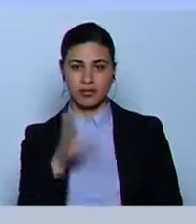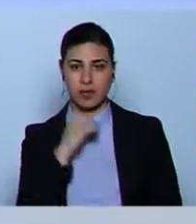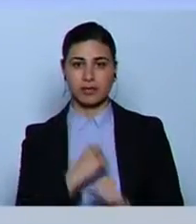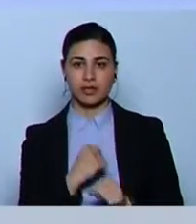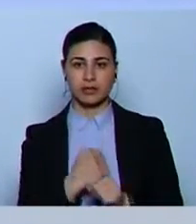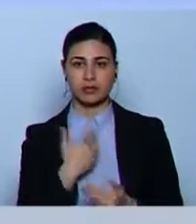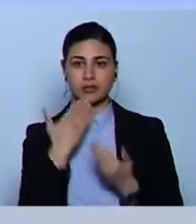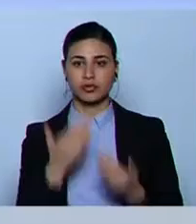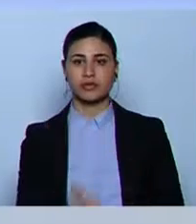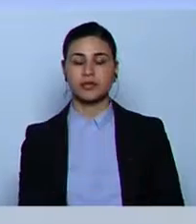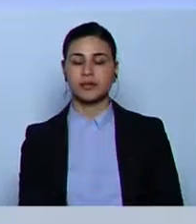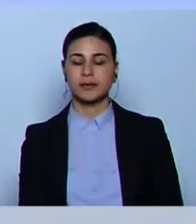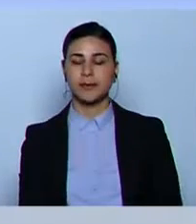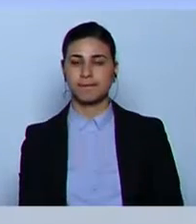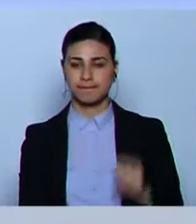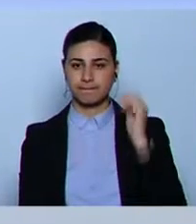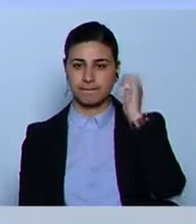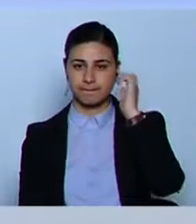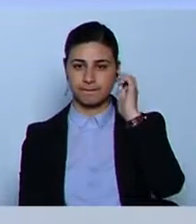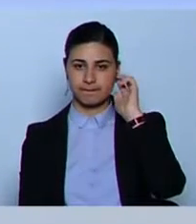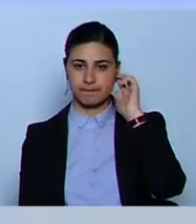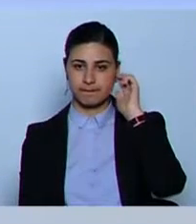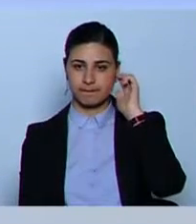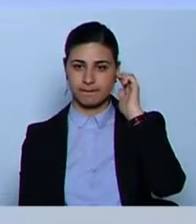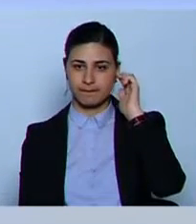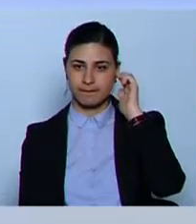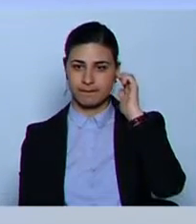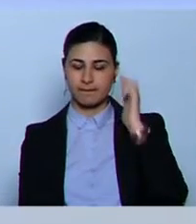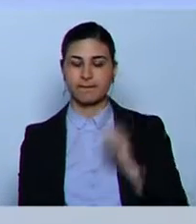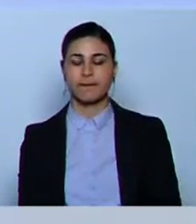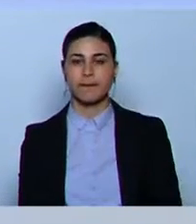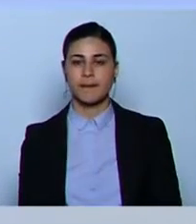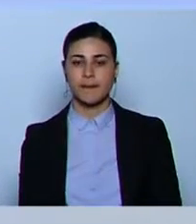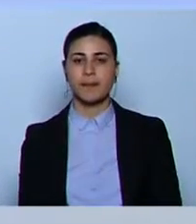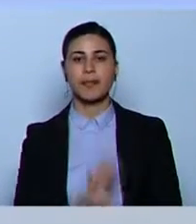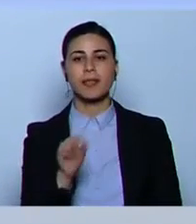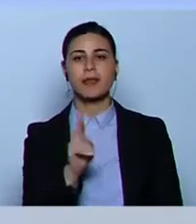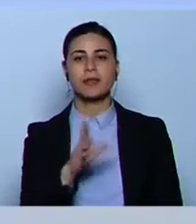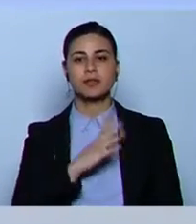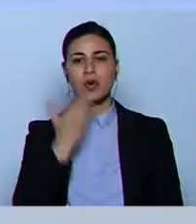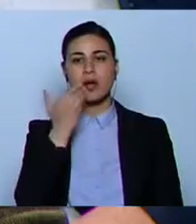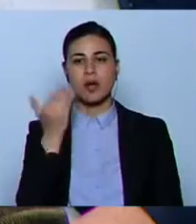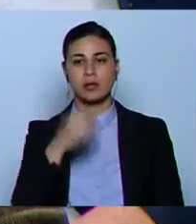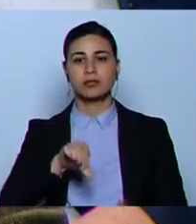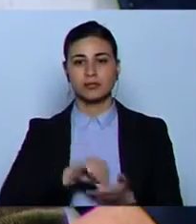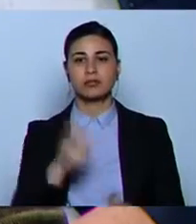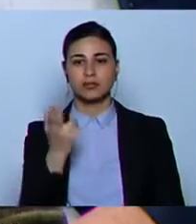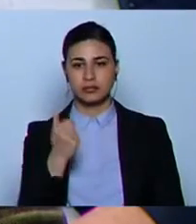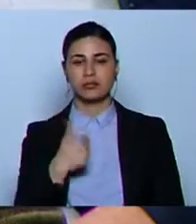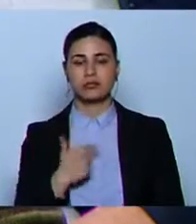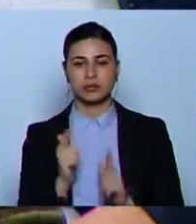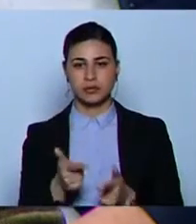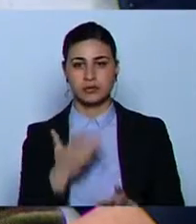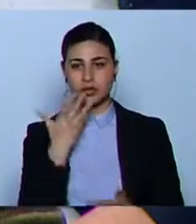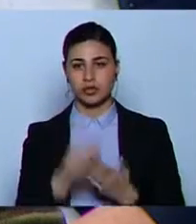მოვლას. ბატონ გერბი, თქვენ როგორ ფიქრობთ? კი ბატონო. ზოგადად გამომსვლელებს აი ამ ბატონებს ეთანხმებასთან დაკავშირებით, რომ ჩვენ